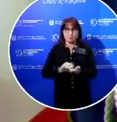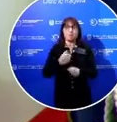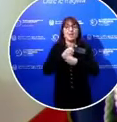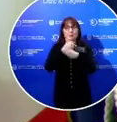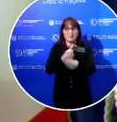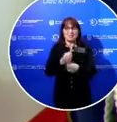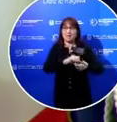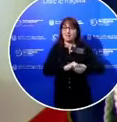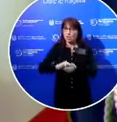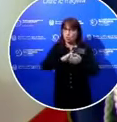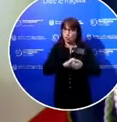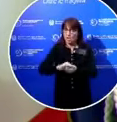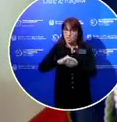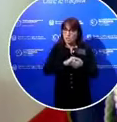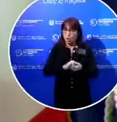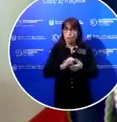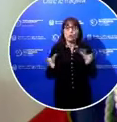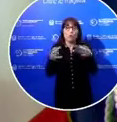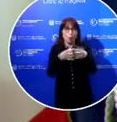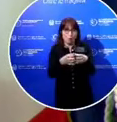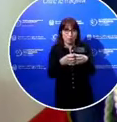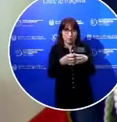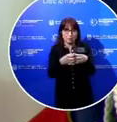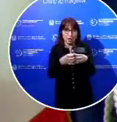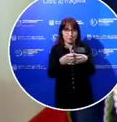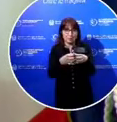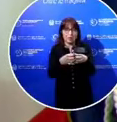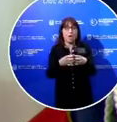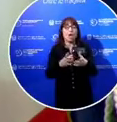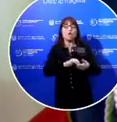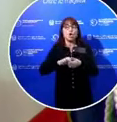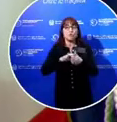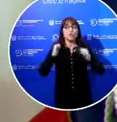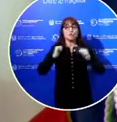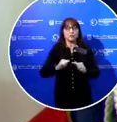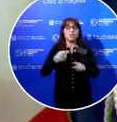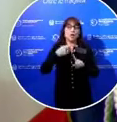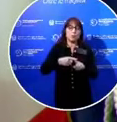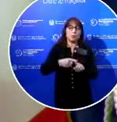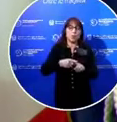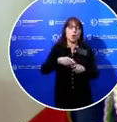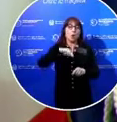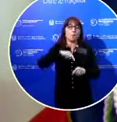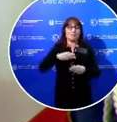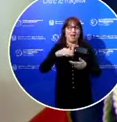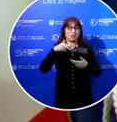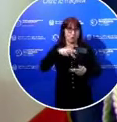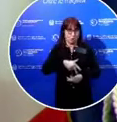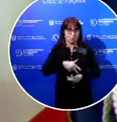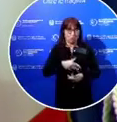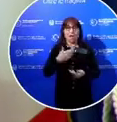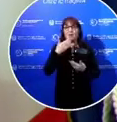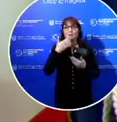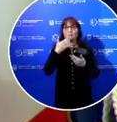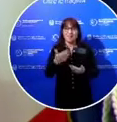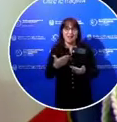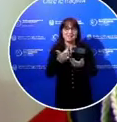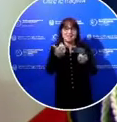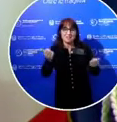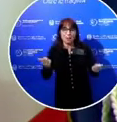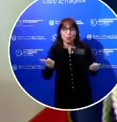delle associazioni, delle comunità, della società civile e del privato sociale. Saluto e ringrazio anche